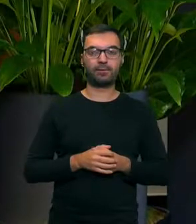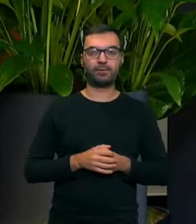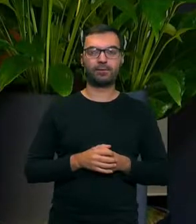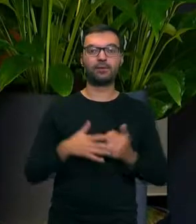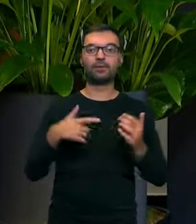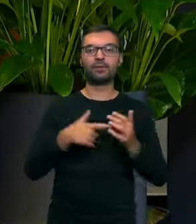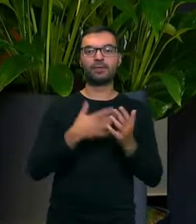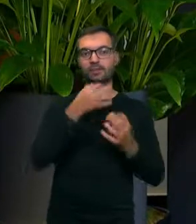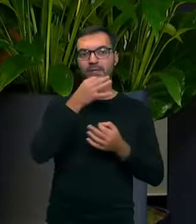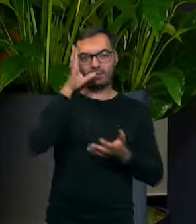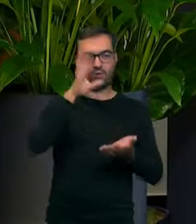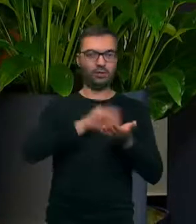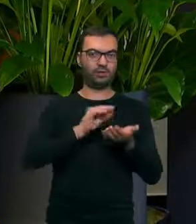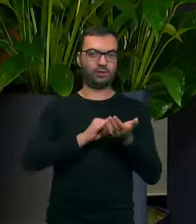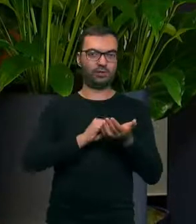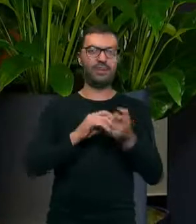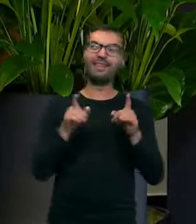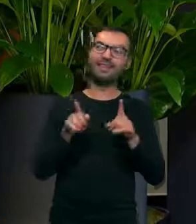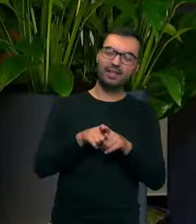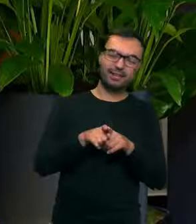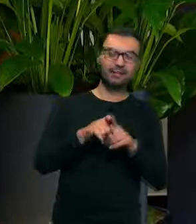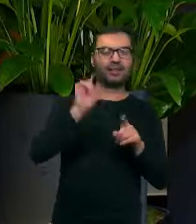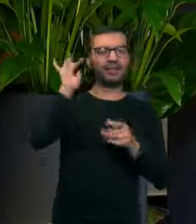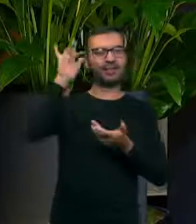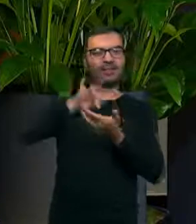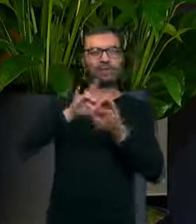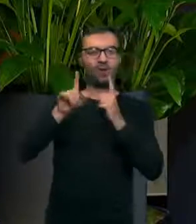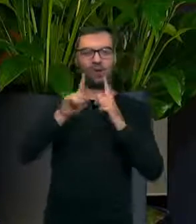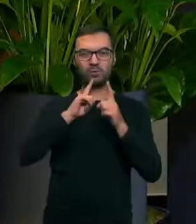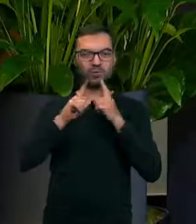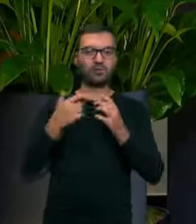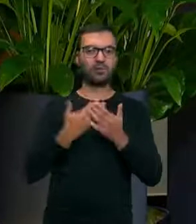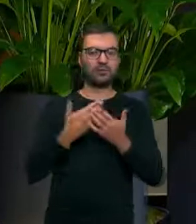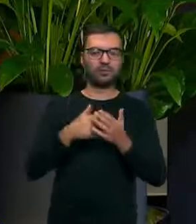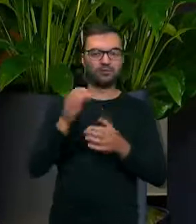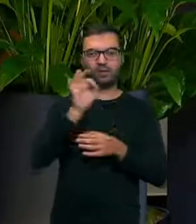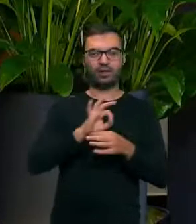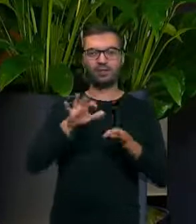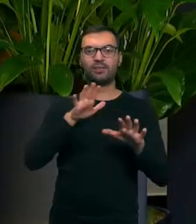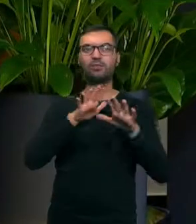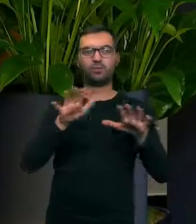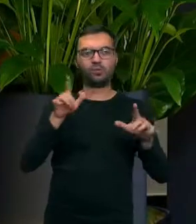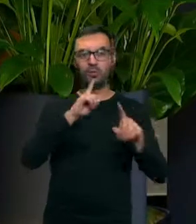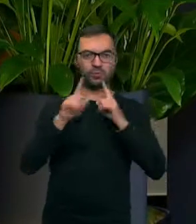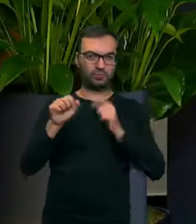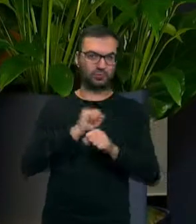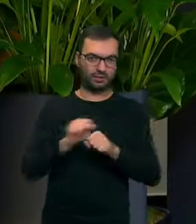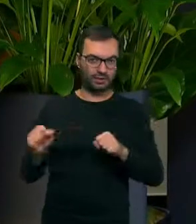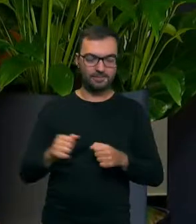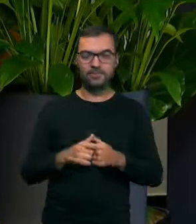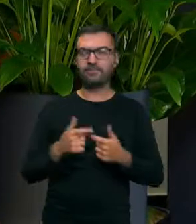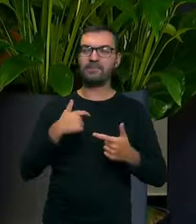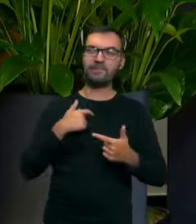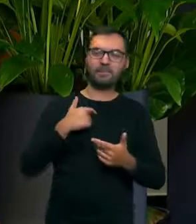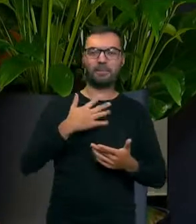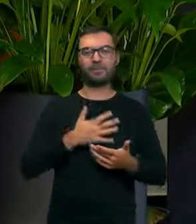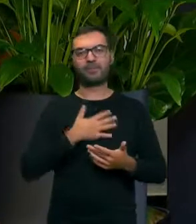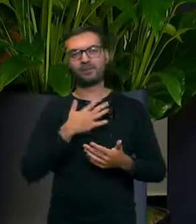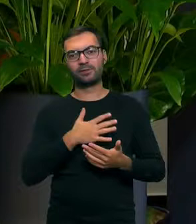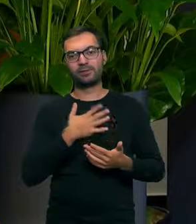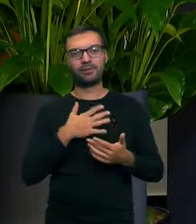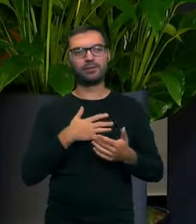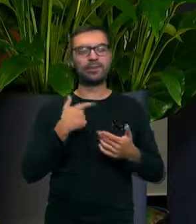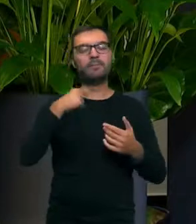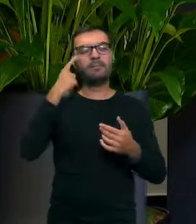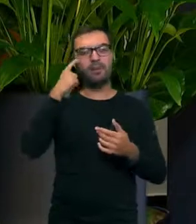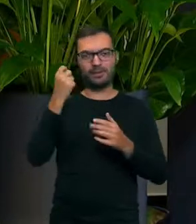O to doświadczenie chciałam was zapytać, ale też o rozmowy tam, bo to przy takich okazjach mnóstwo rozmów się odbywa. I ja mam wrażenie, że